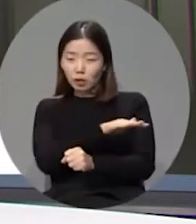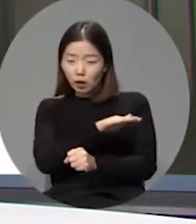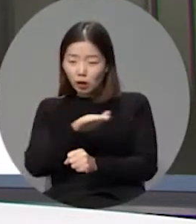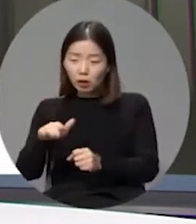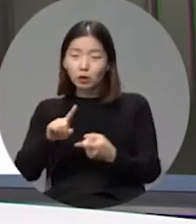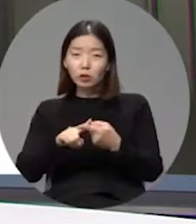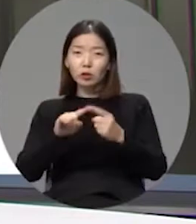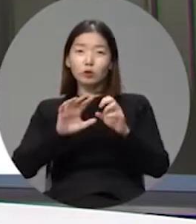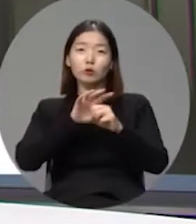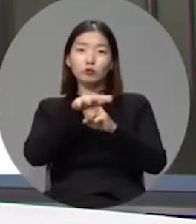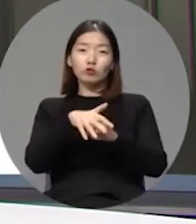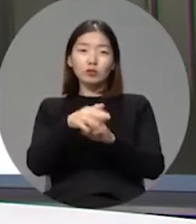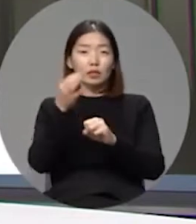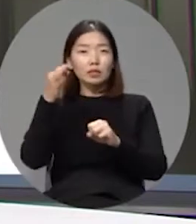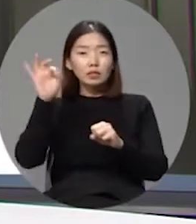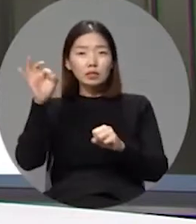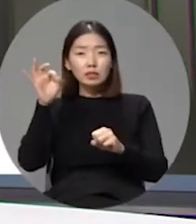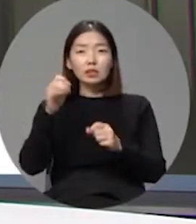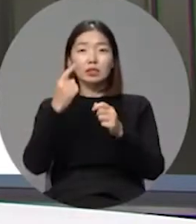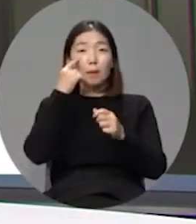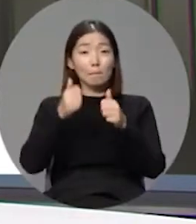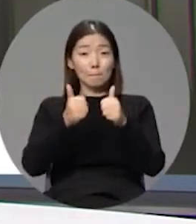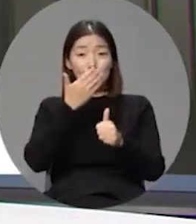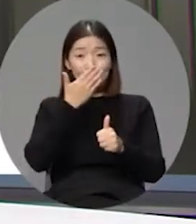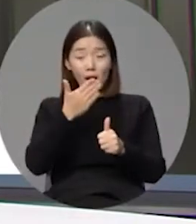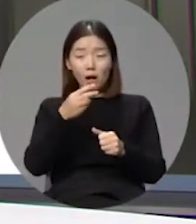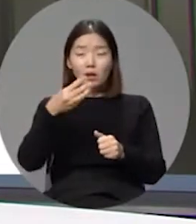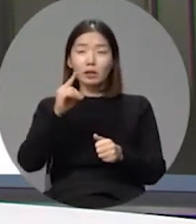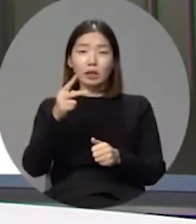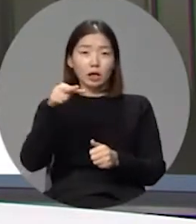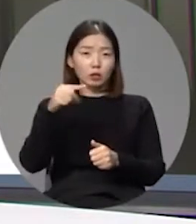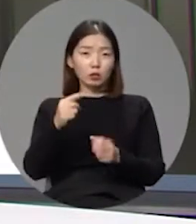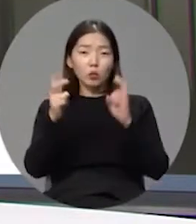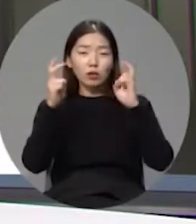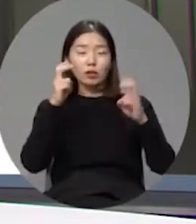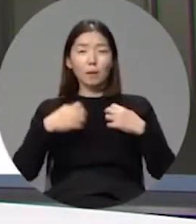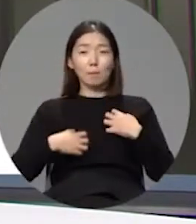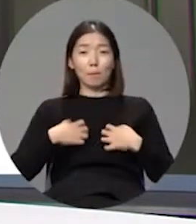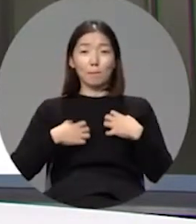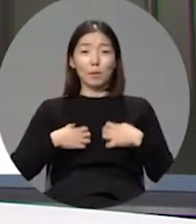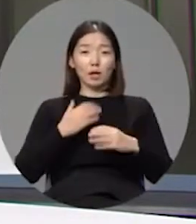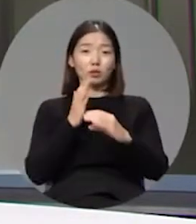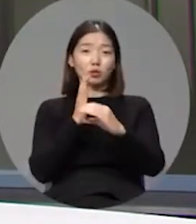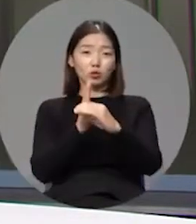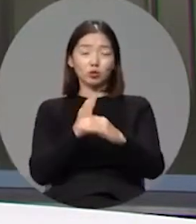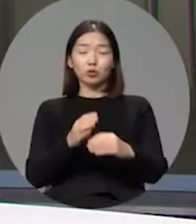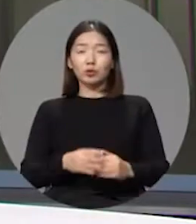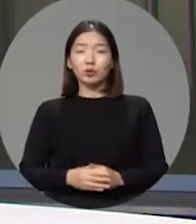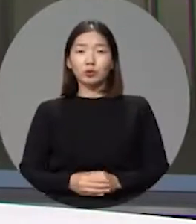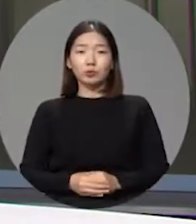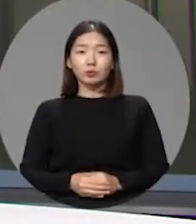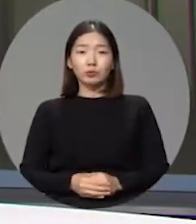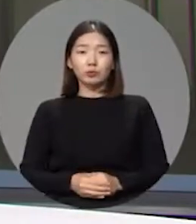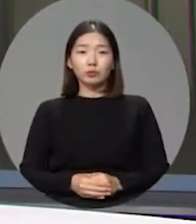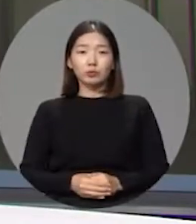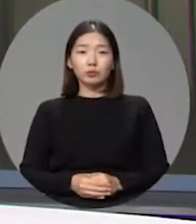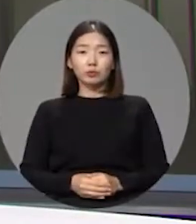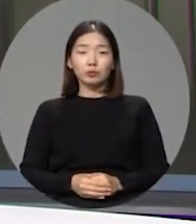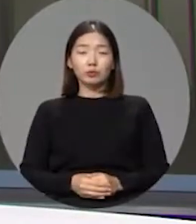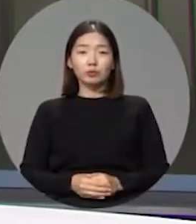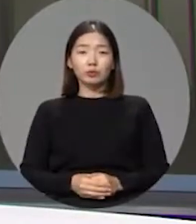과정에 대한 국제인증 시험이 가능해지면서 도내 탄소 기업들이 크게 반기고 있습니다. 박찬희 기자입니다.